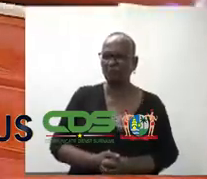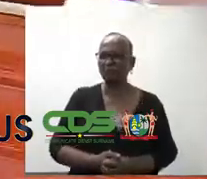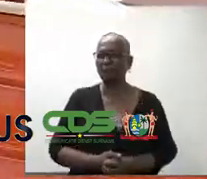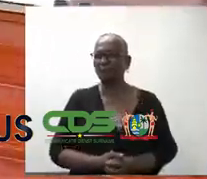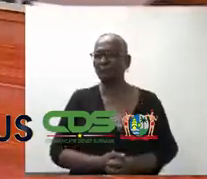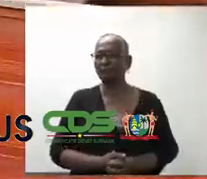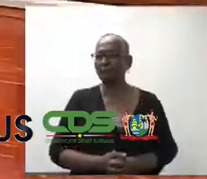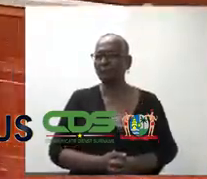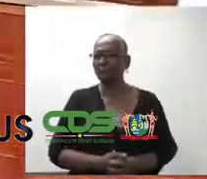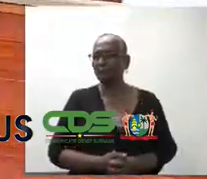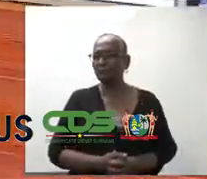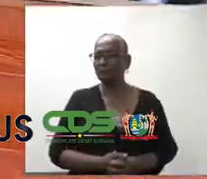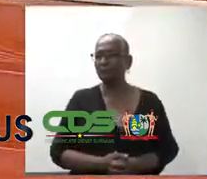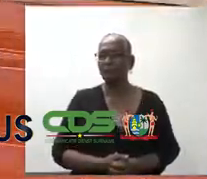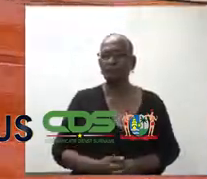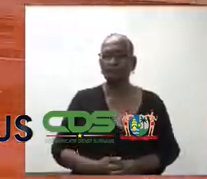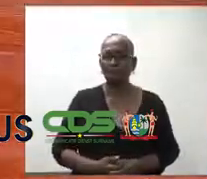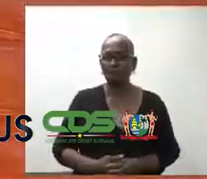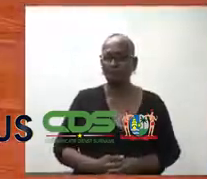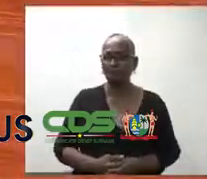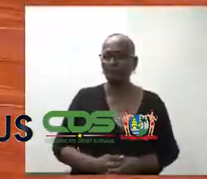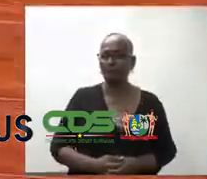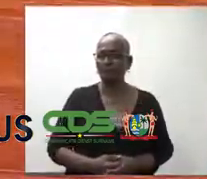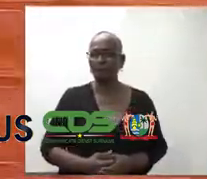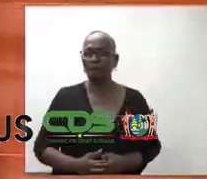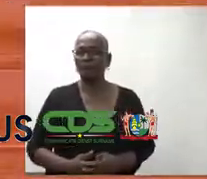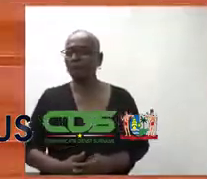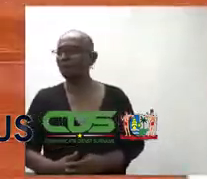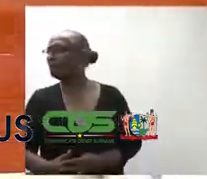Een diepe buiging daarvoor.